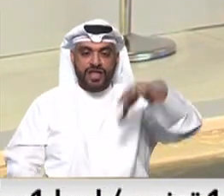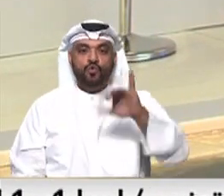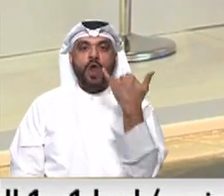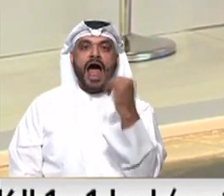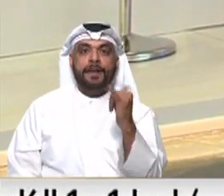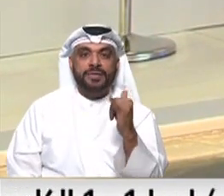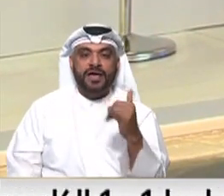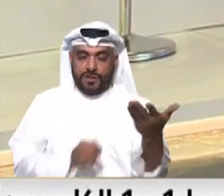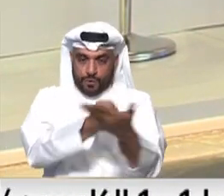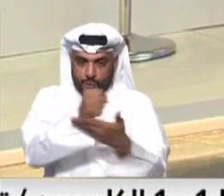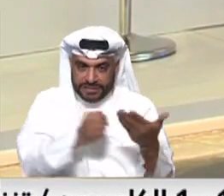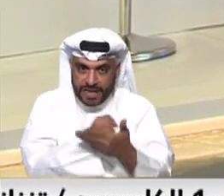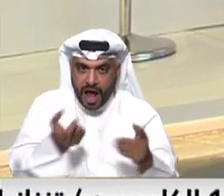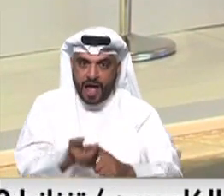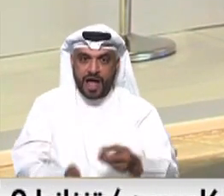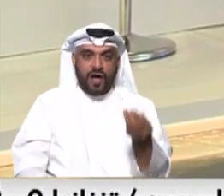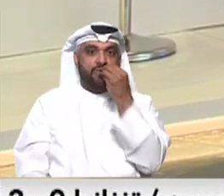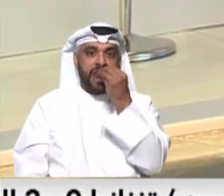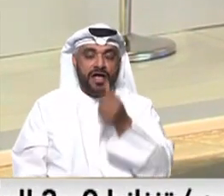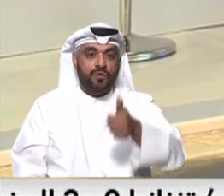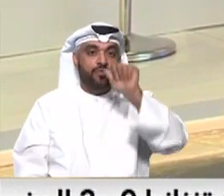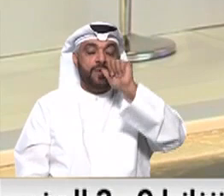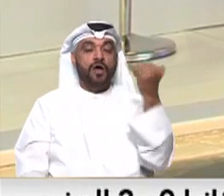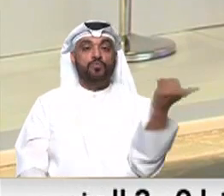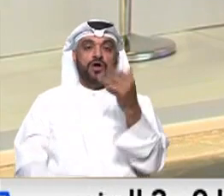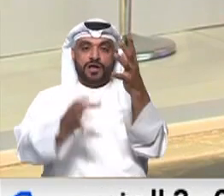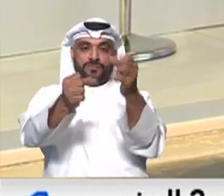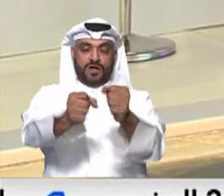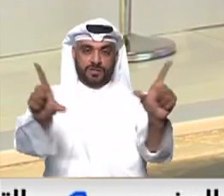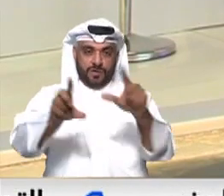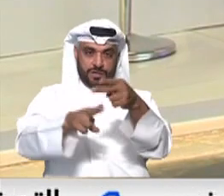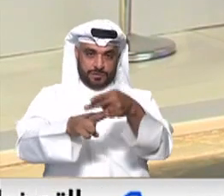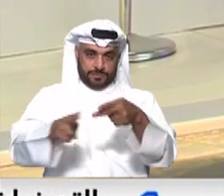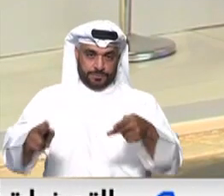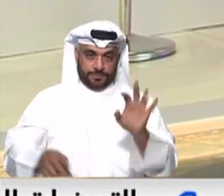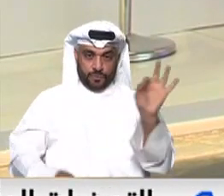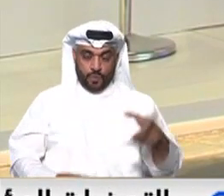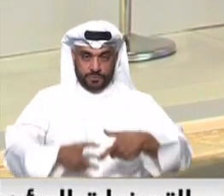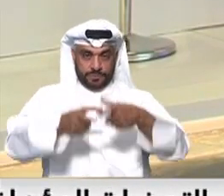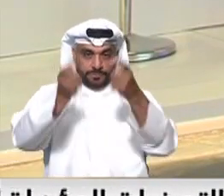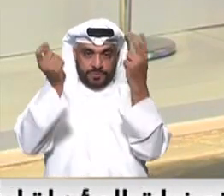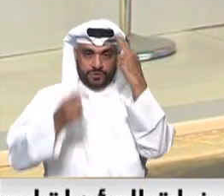وربطها بالتقنية والابتكار. خالد الشمري، تلفزيون دولة الكويت، الرياض.